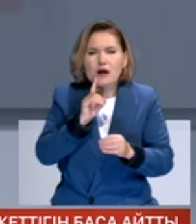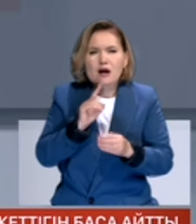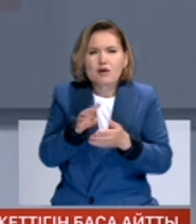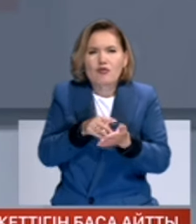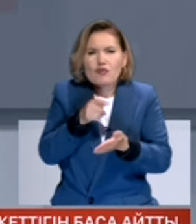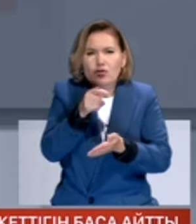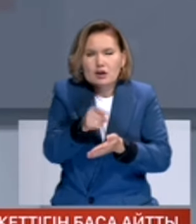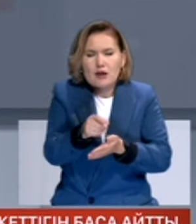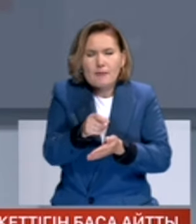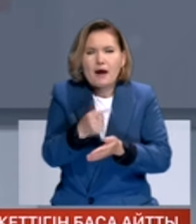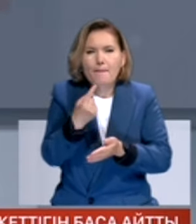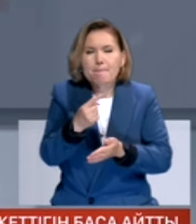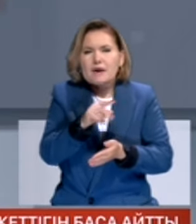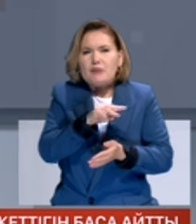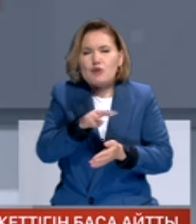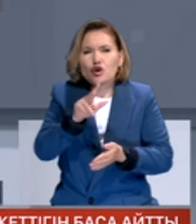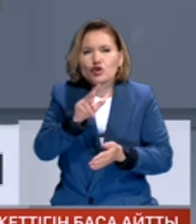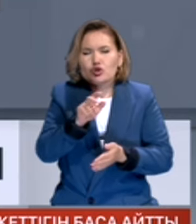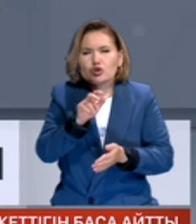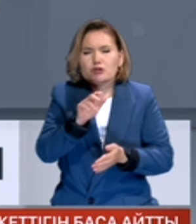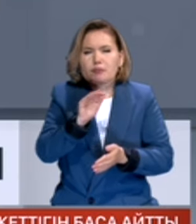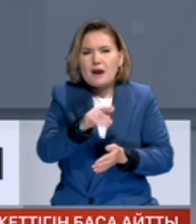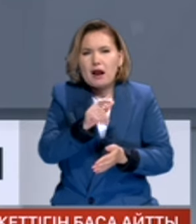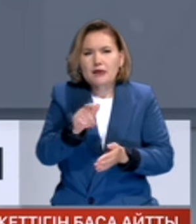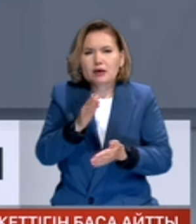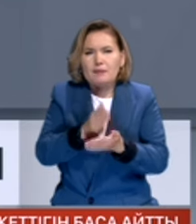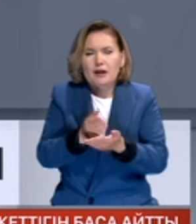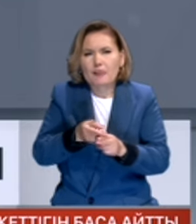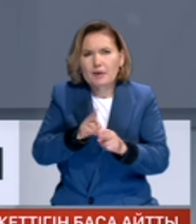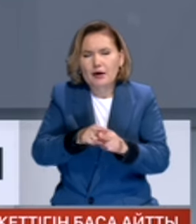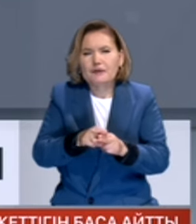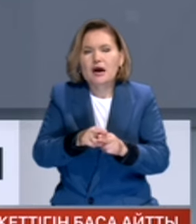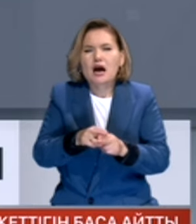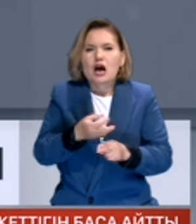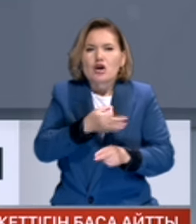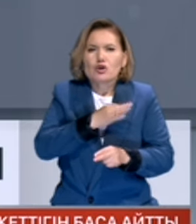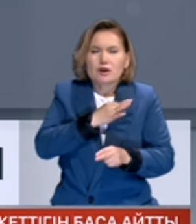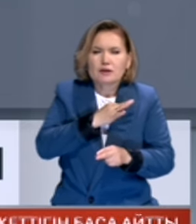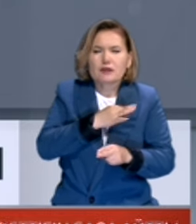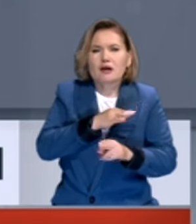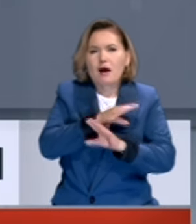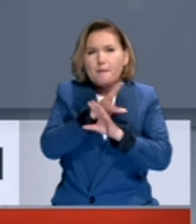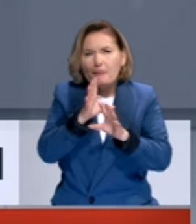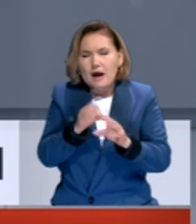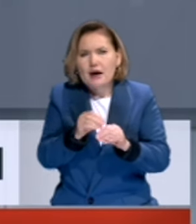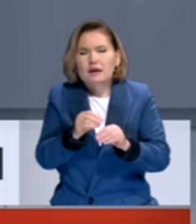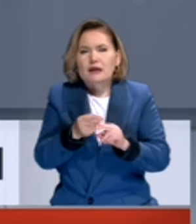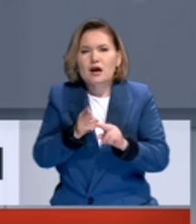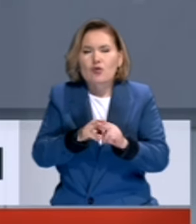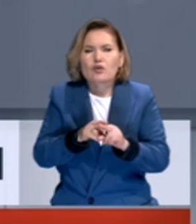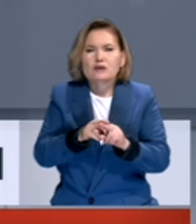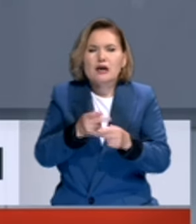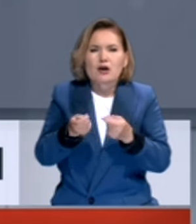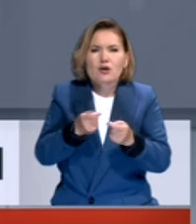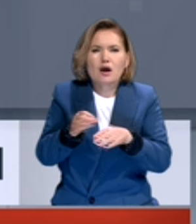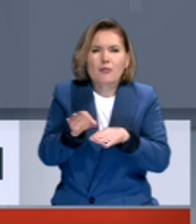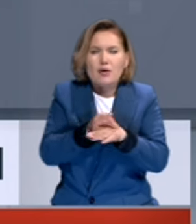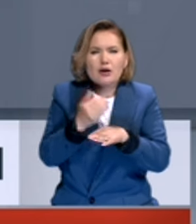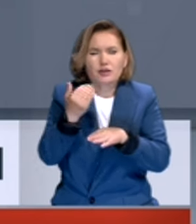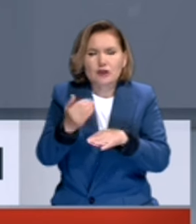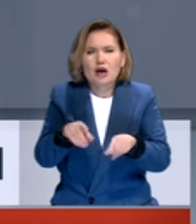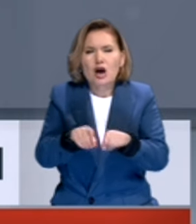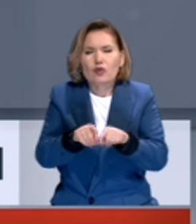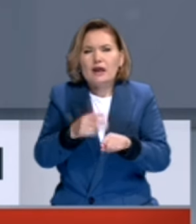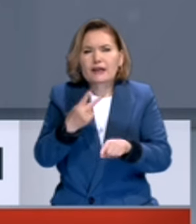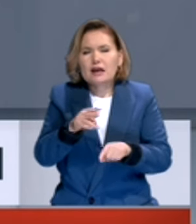бар. Олары жеке кәсіпкерлер, заңды тұлғалардың басшылары мен олардың жұбайлары. Жалпы алғанда бұйыл 2 миллион 400 мың адам